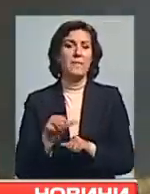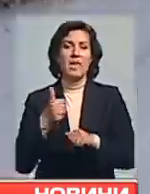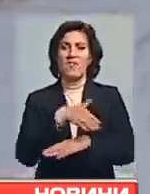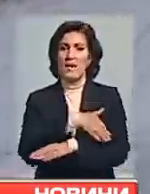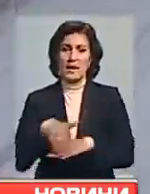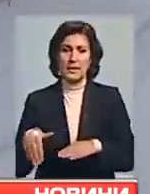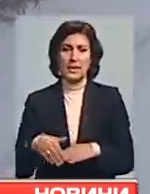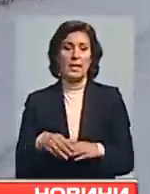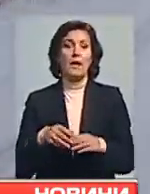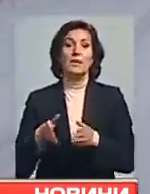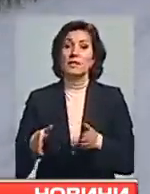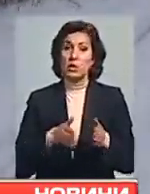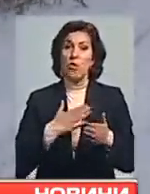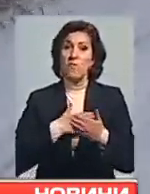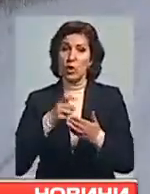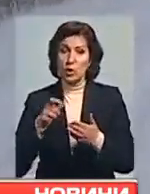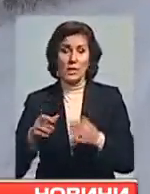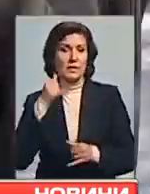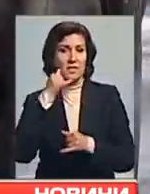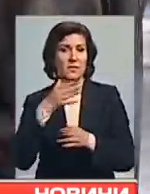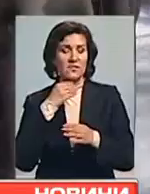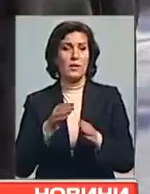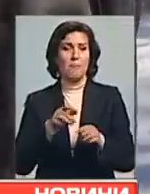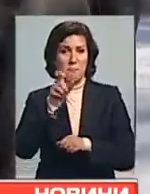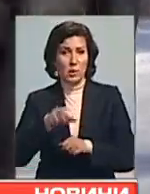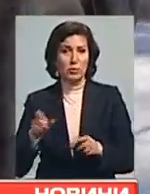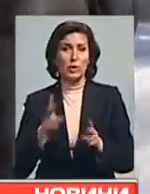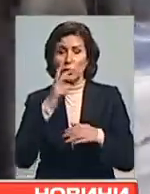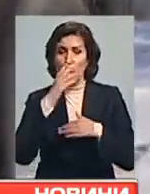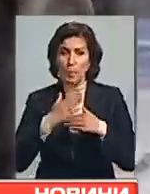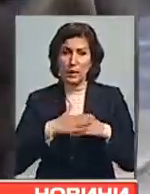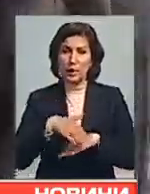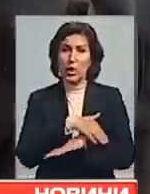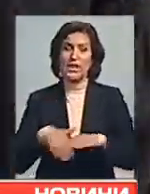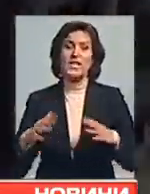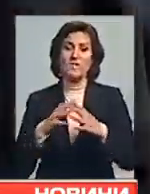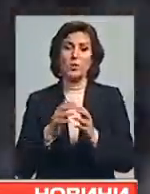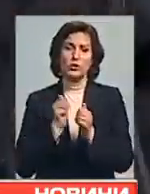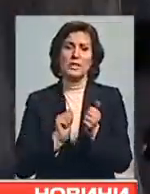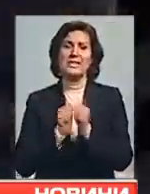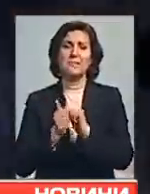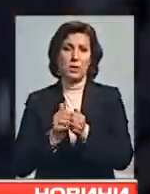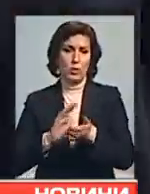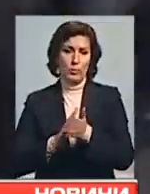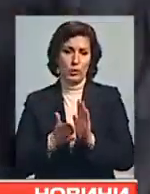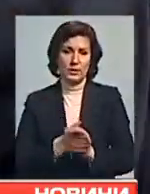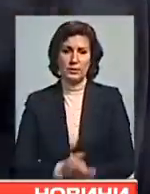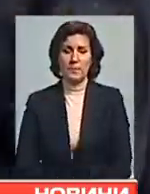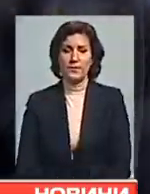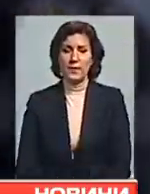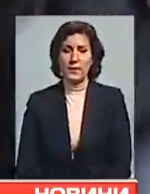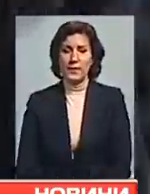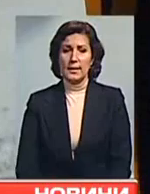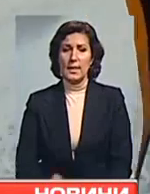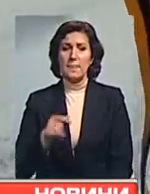перша лінія. З дороги волонтери щоразу телефонують своїм підопічним. Ті, хто ближче до лінії фронту, часто змінюють позиції. Ви там же, де